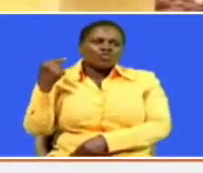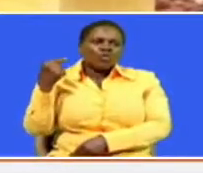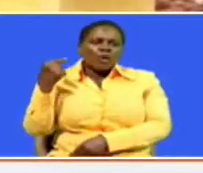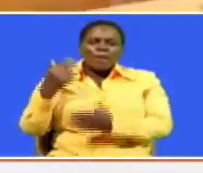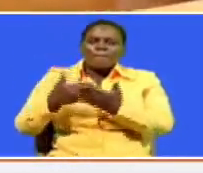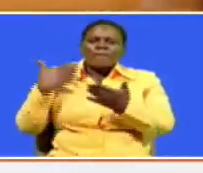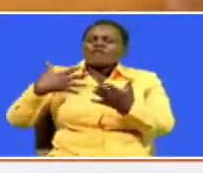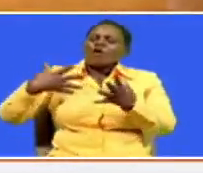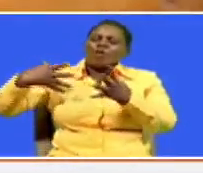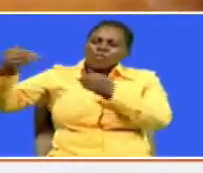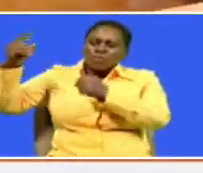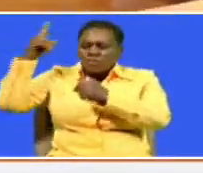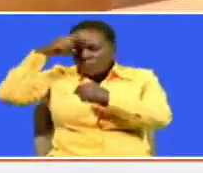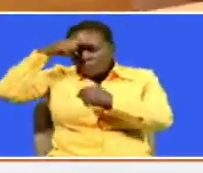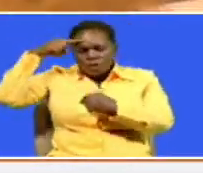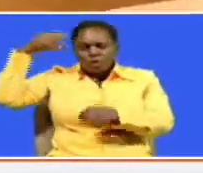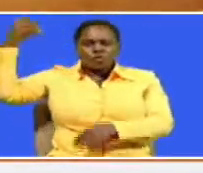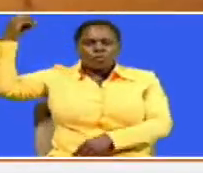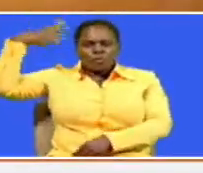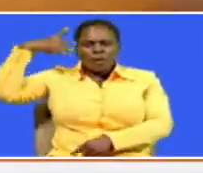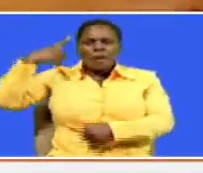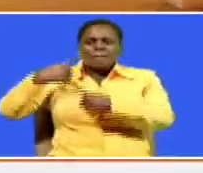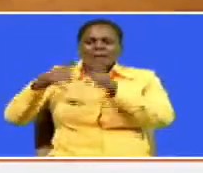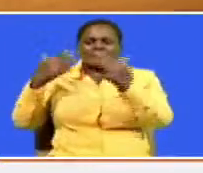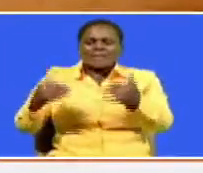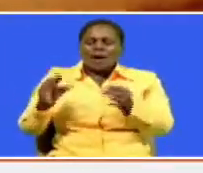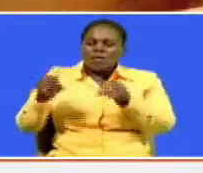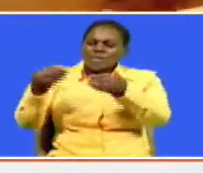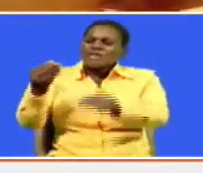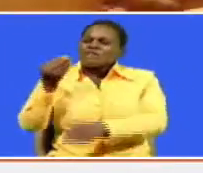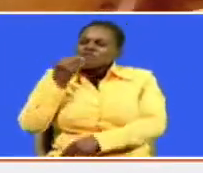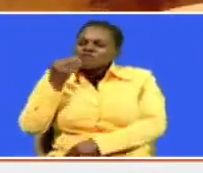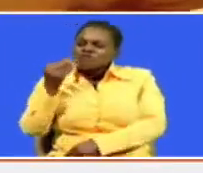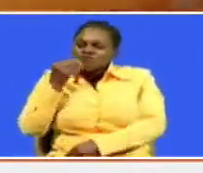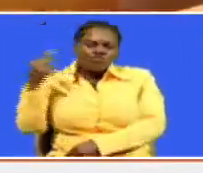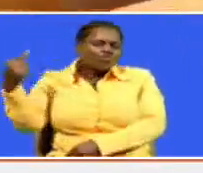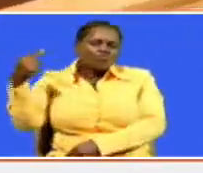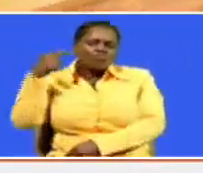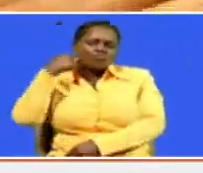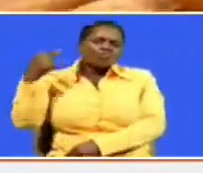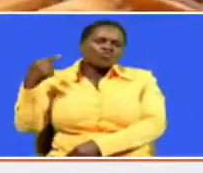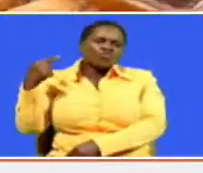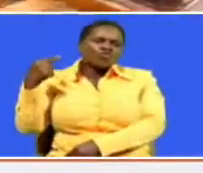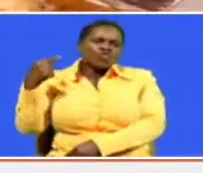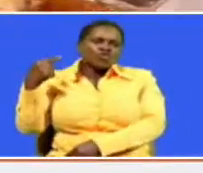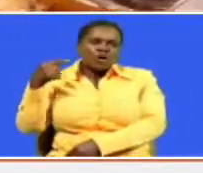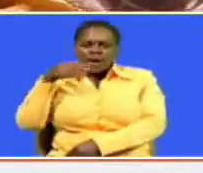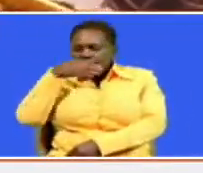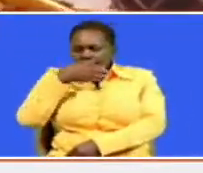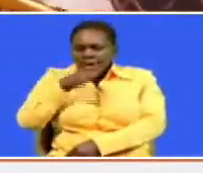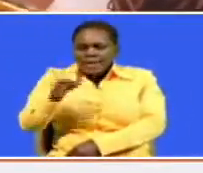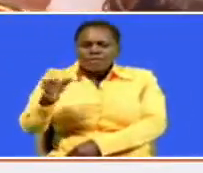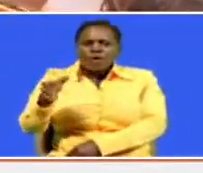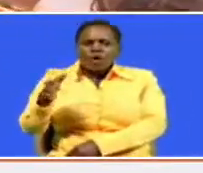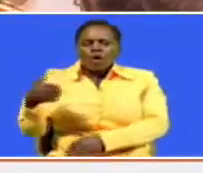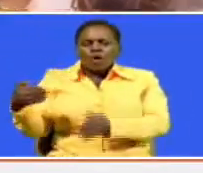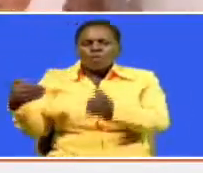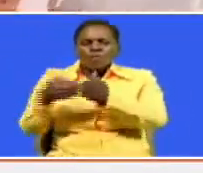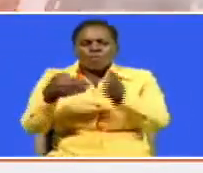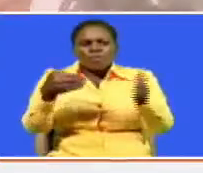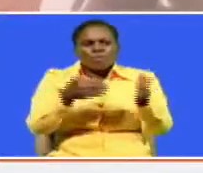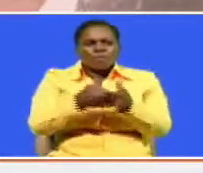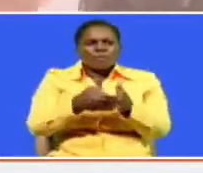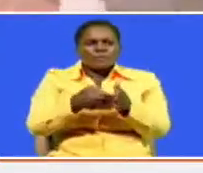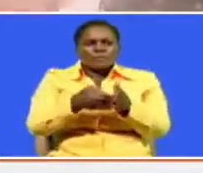kiangazi hawapati chakula. Lakini vile tumeanza kuwafeed kupitia Save the Elephant, hawa ndio wametusupport na hizi mizinga